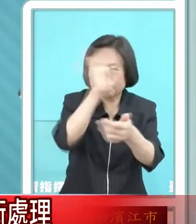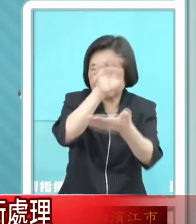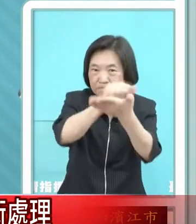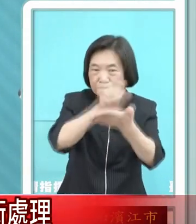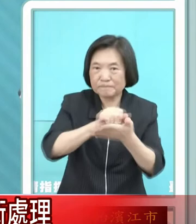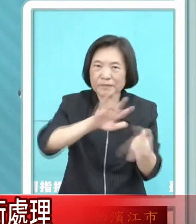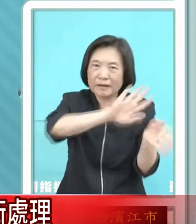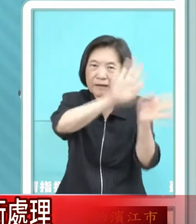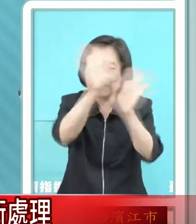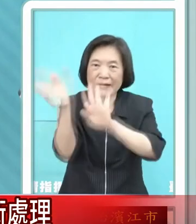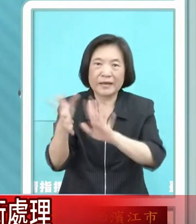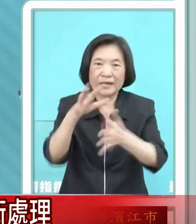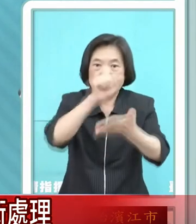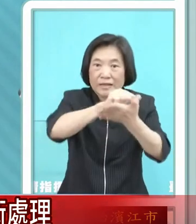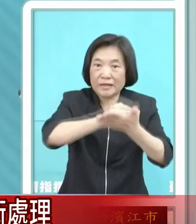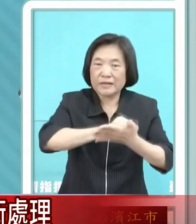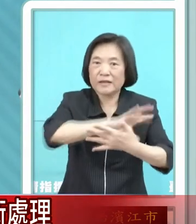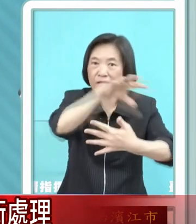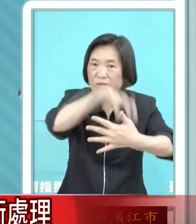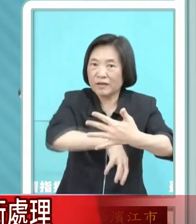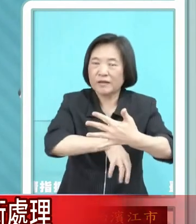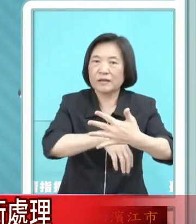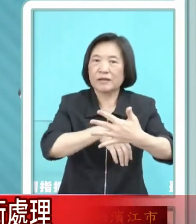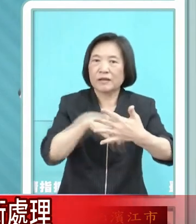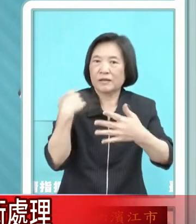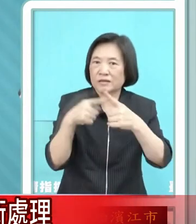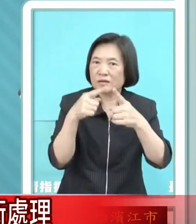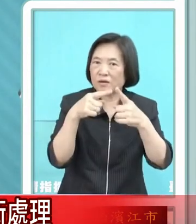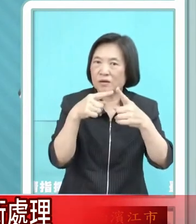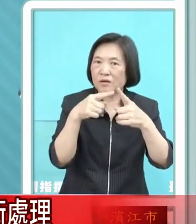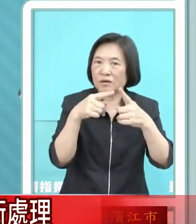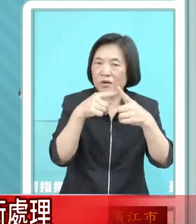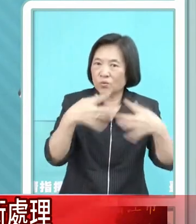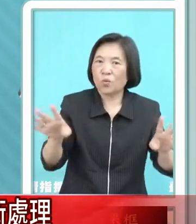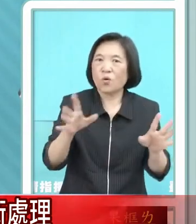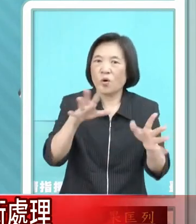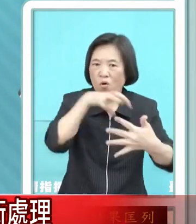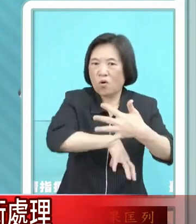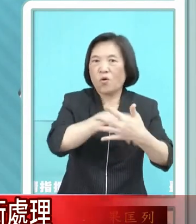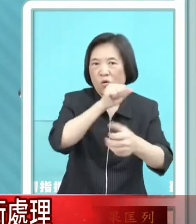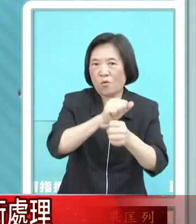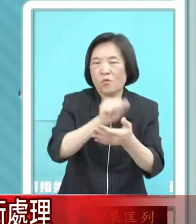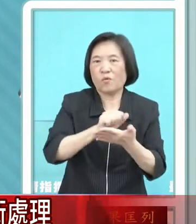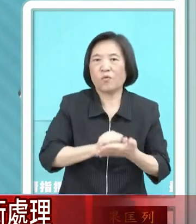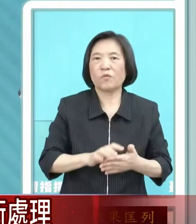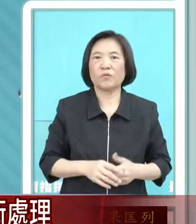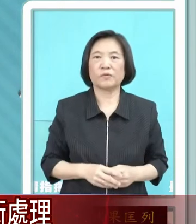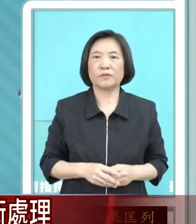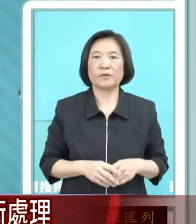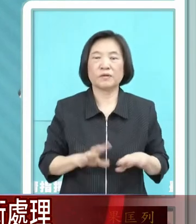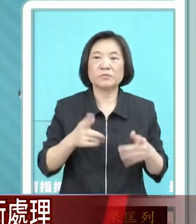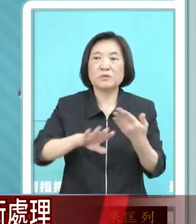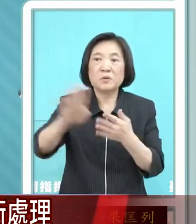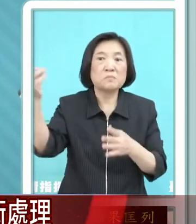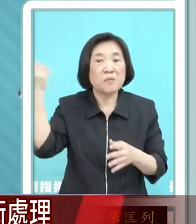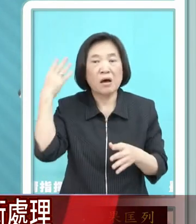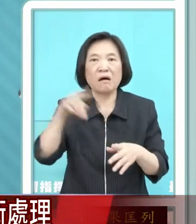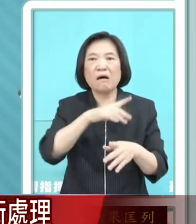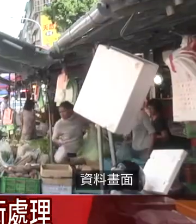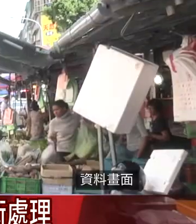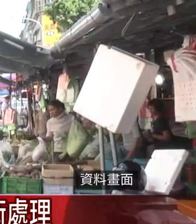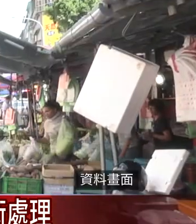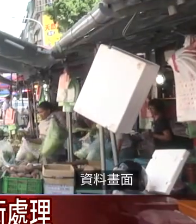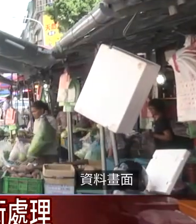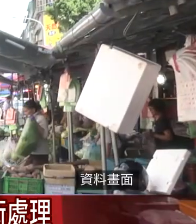跟状况的框列。其实这个案子已经框列了非常多的同事和同仁，所以并不是像外界说都没有框